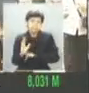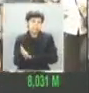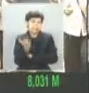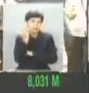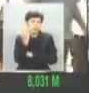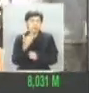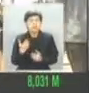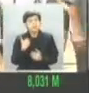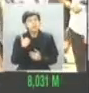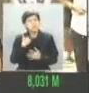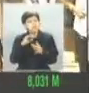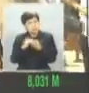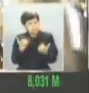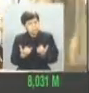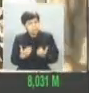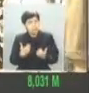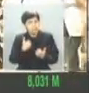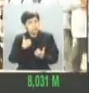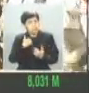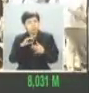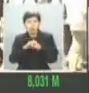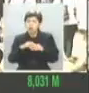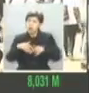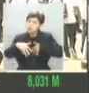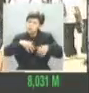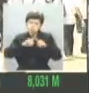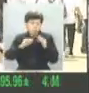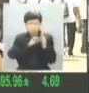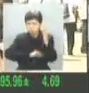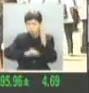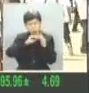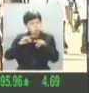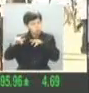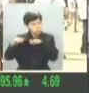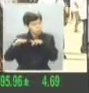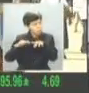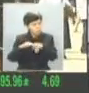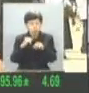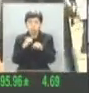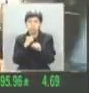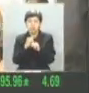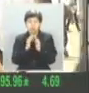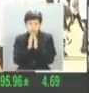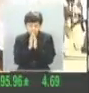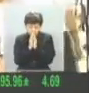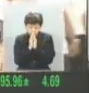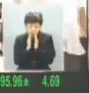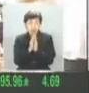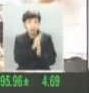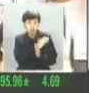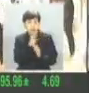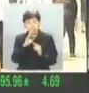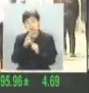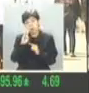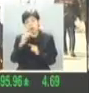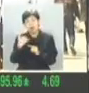ที่ผ่านมานะคะจนถึงขณะนี้ค่ะยังมีศิษยานุศิษย์จากทั่วประเทศทยอยเดินทางนะคะมากราบสรีระของหลวงตาโดยร